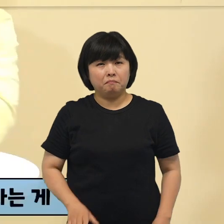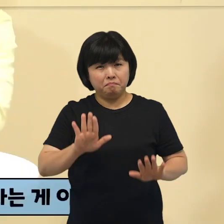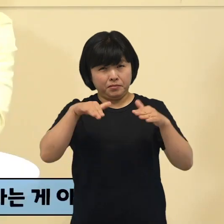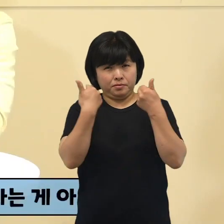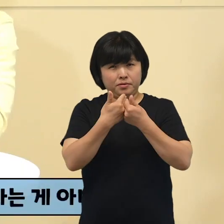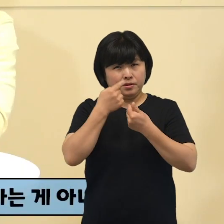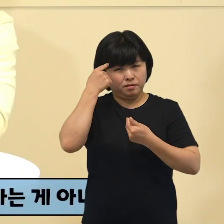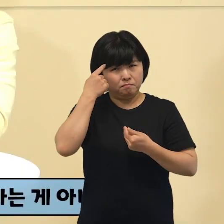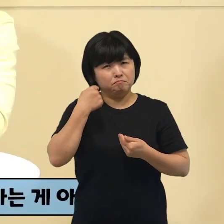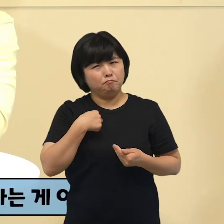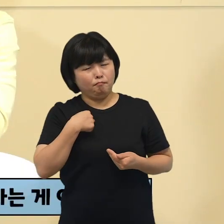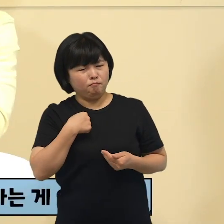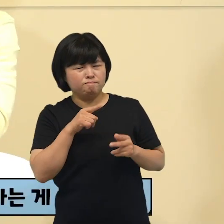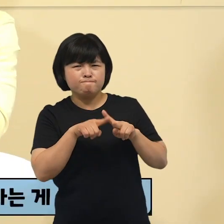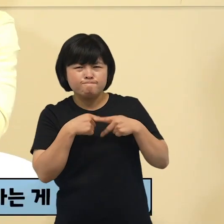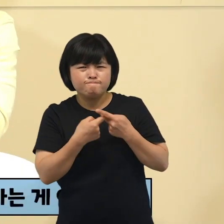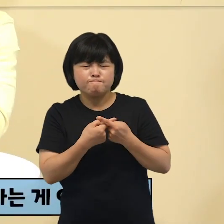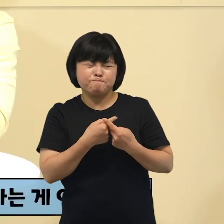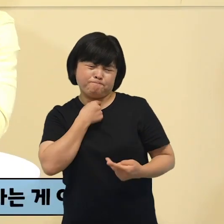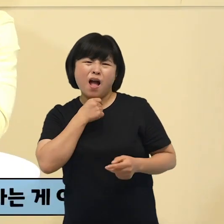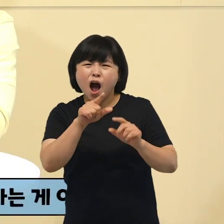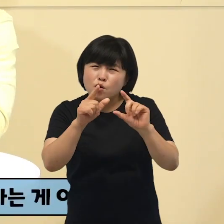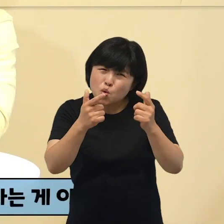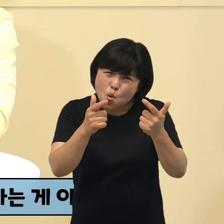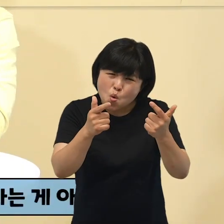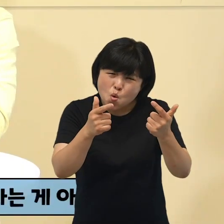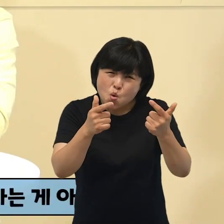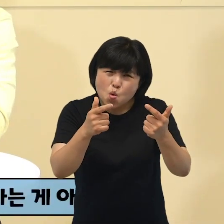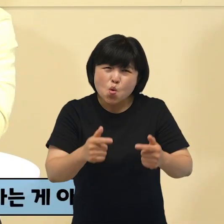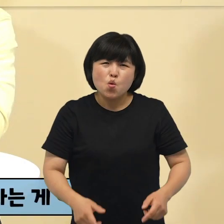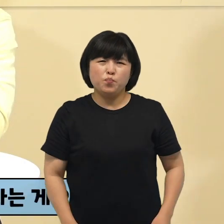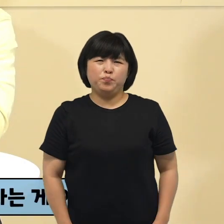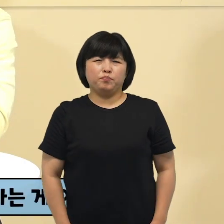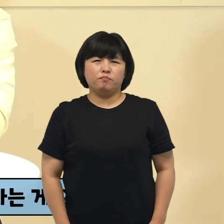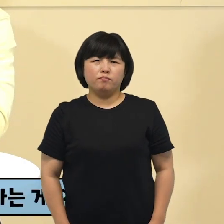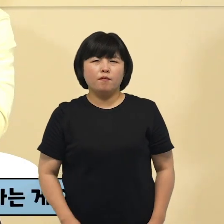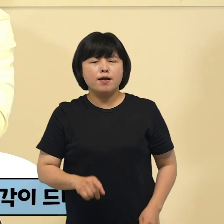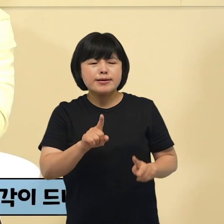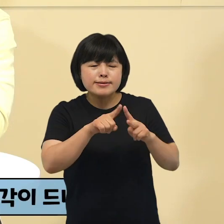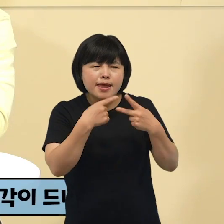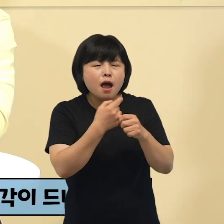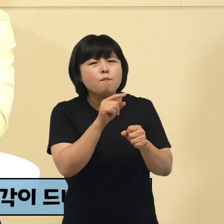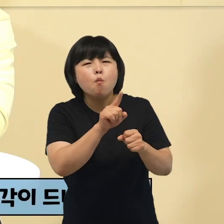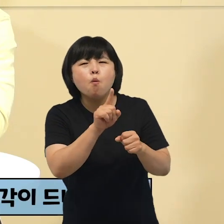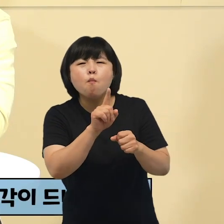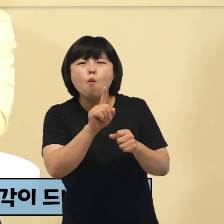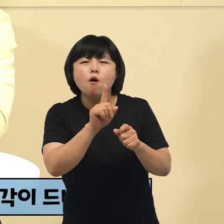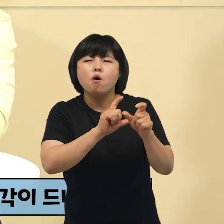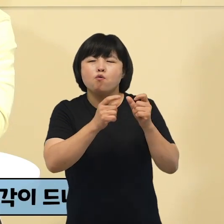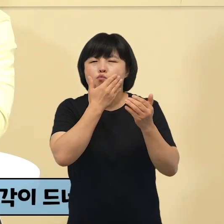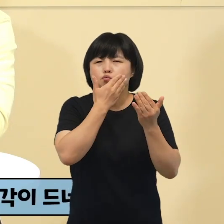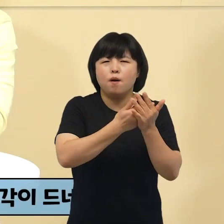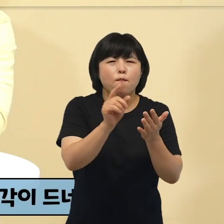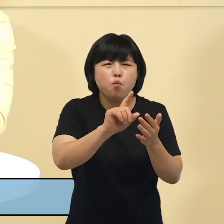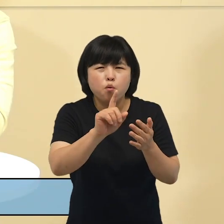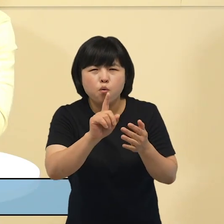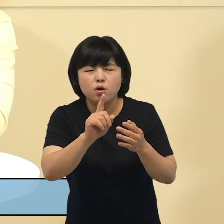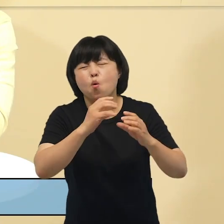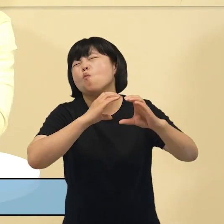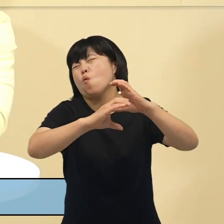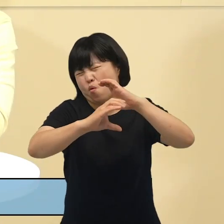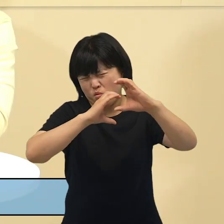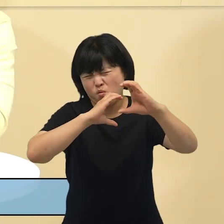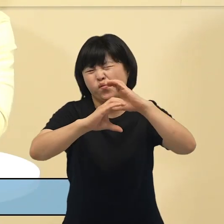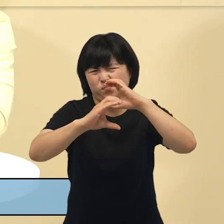또 반대로 생각하니까 또 저희만 이해를 바라는 게 아니고 저희도 이해를 하는 게 훨씬 더 중요하다는 생각도 드네요. 맞아요.